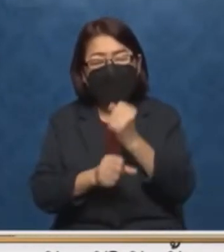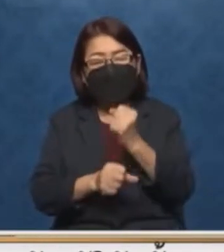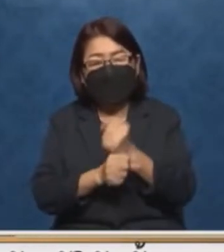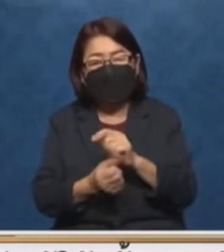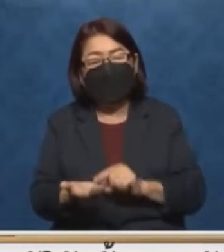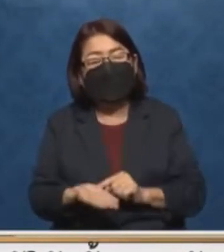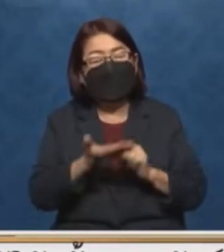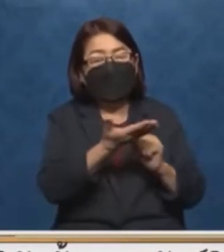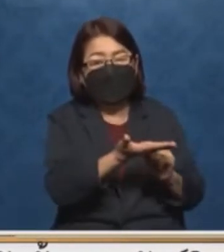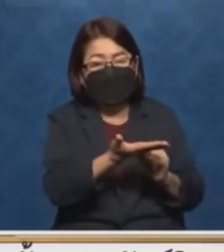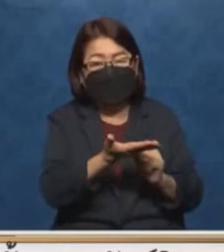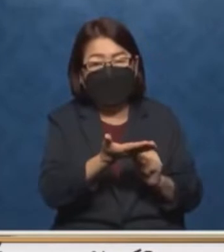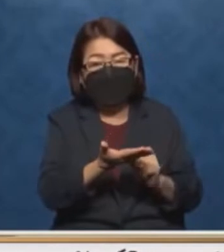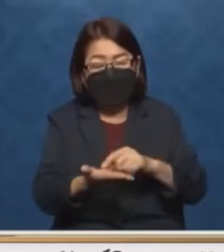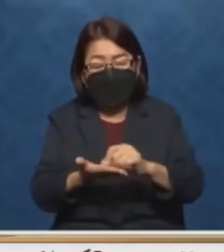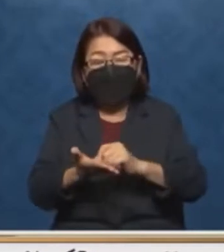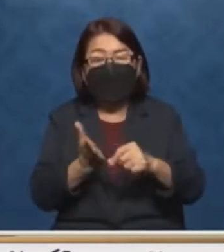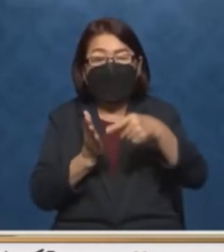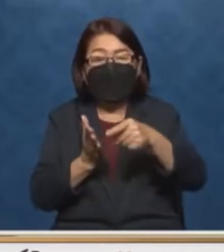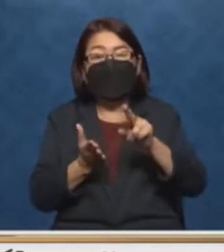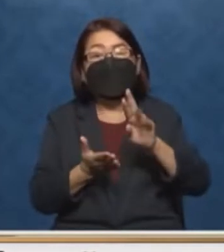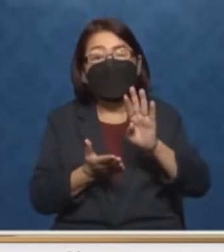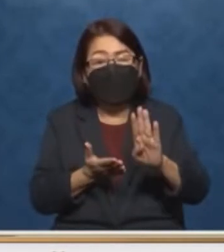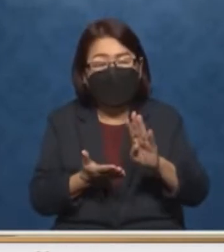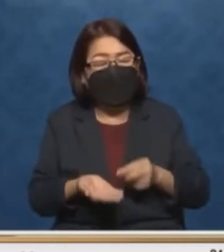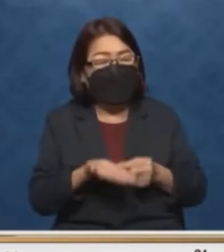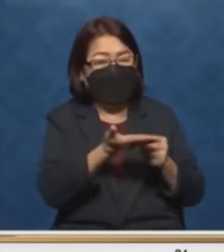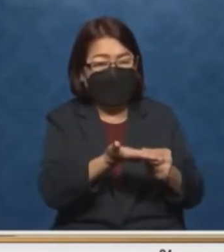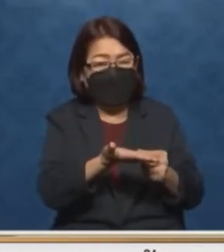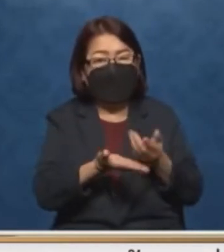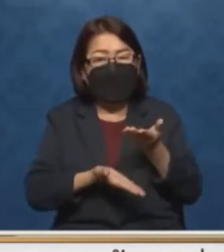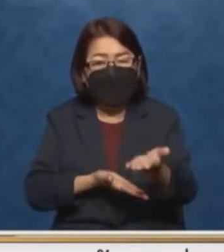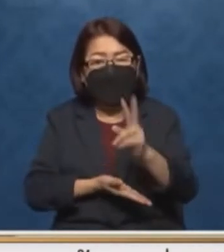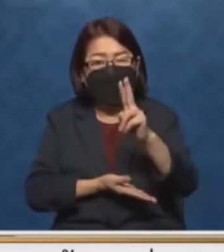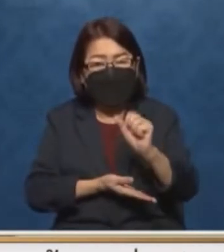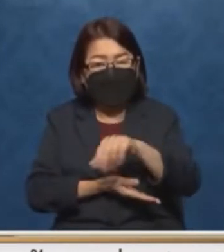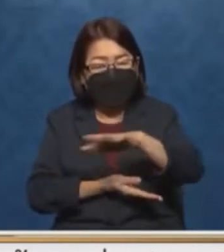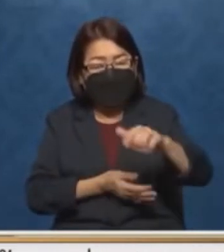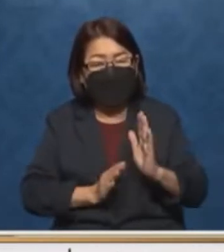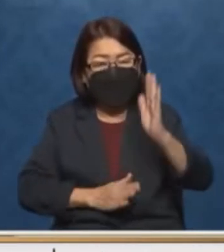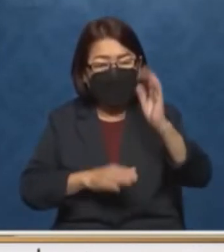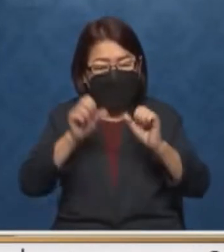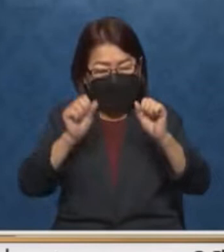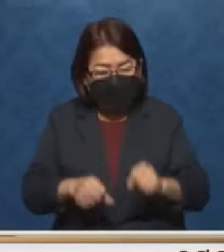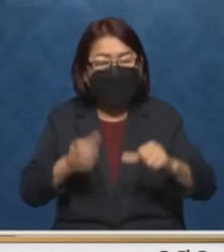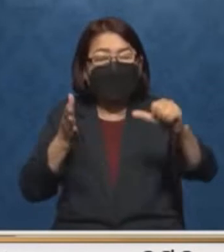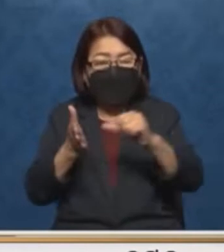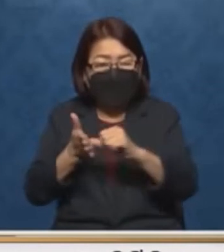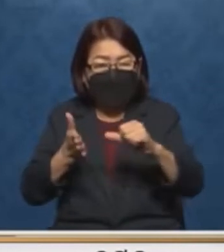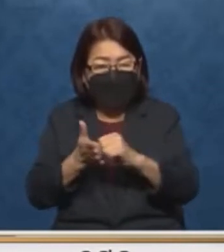ร่างฉบับนี้เพื่อให้สภาได้มีมติในการแจ้งไขปรับปรุงคำสั่ง